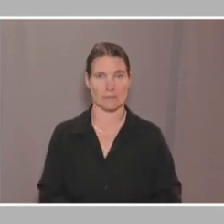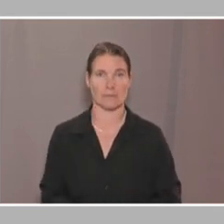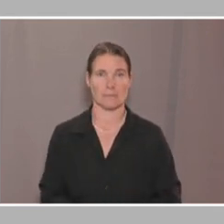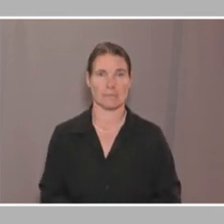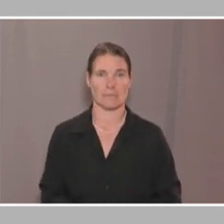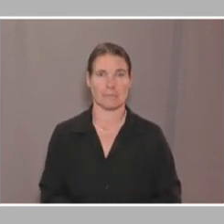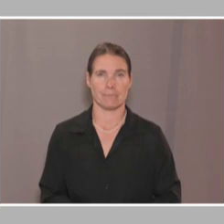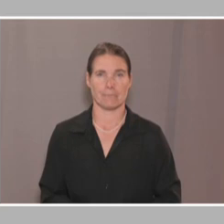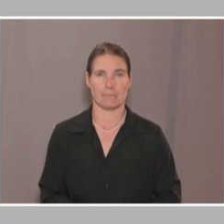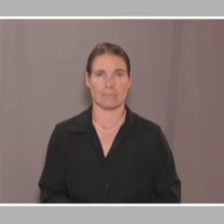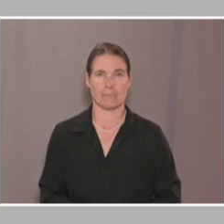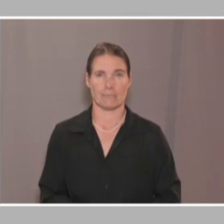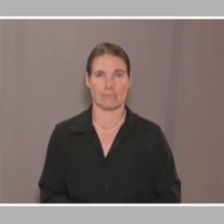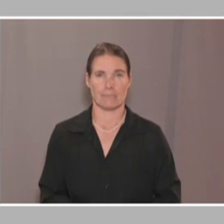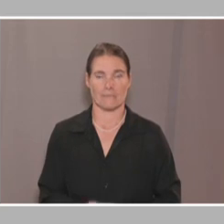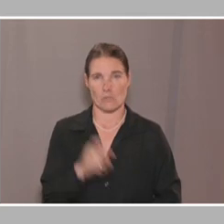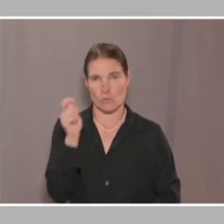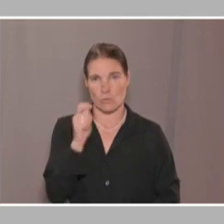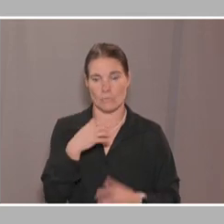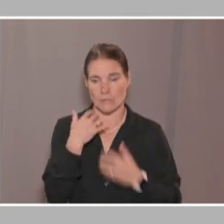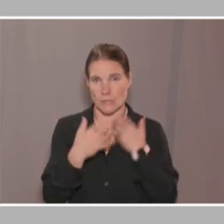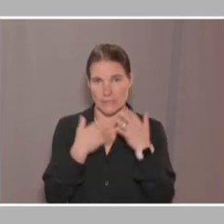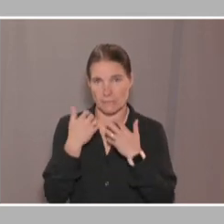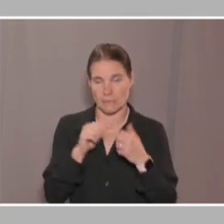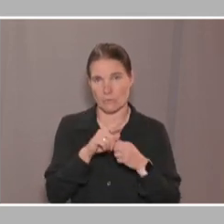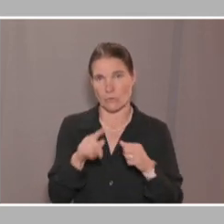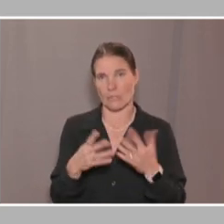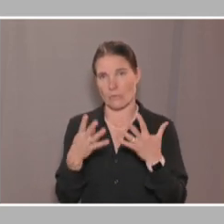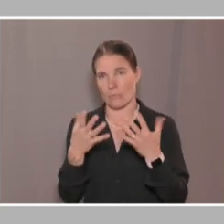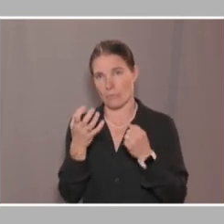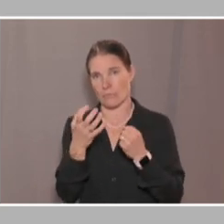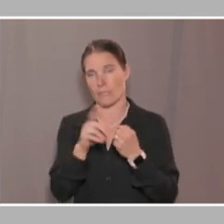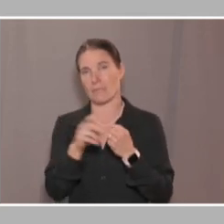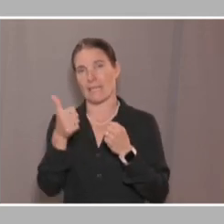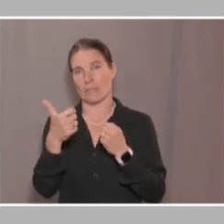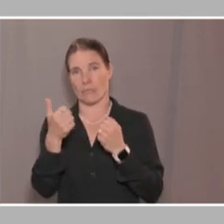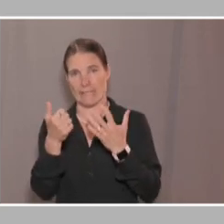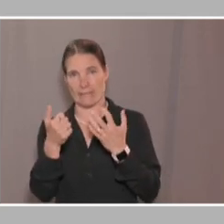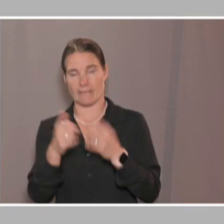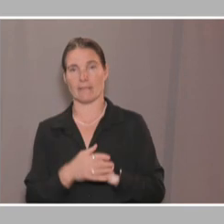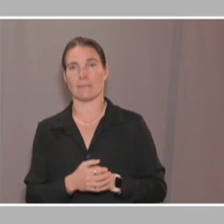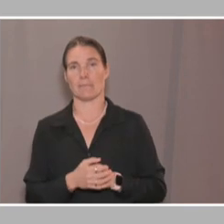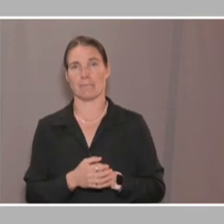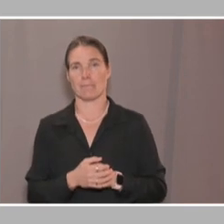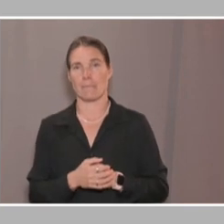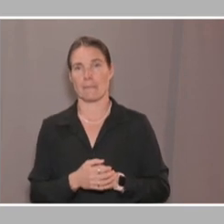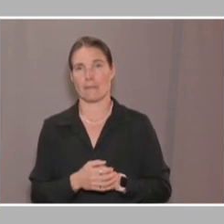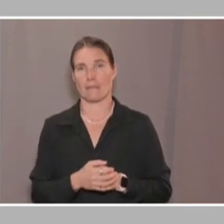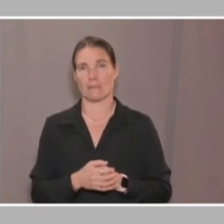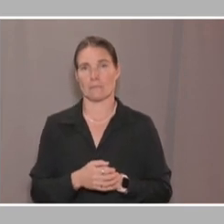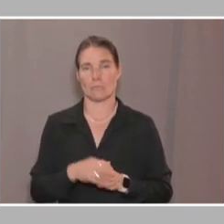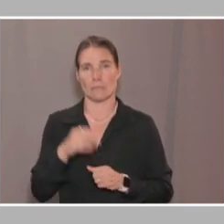Zudem wurde das Studium der Geschichte von 1951 bis 1961 ausschließlich ausgerechnet von Hans Beyer